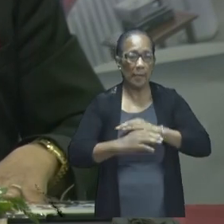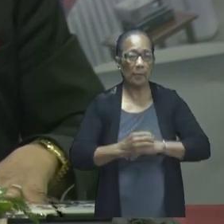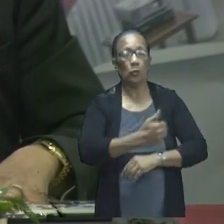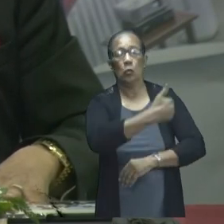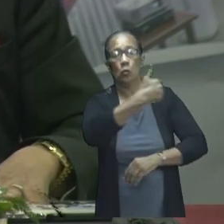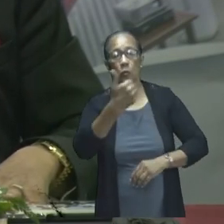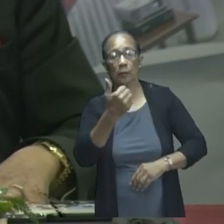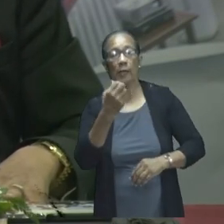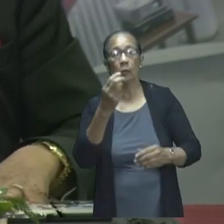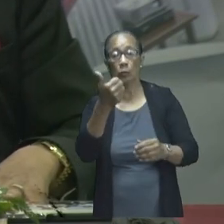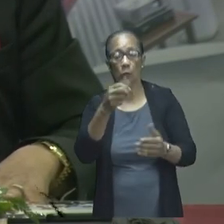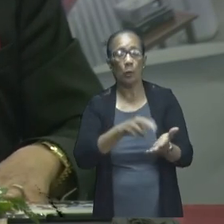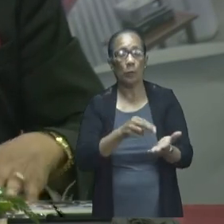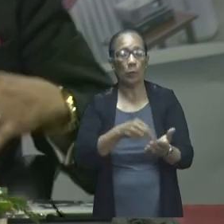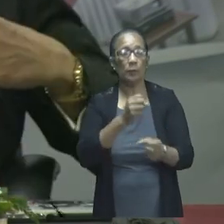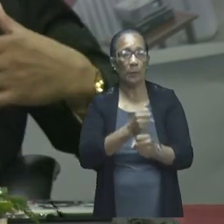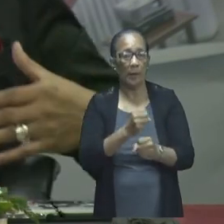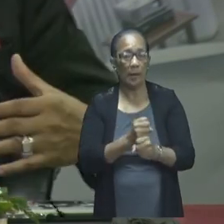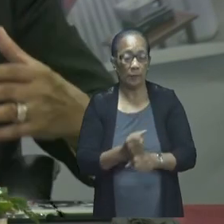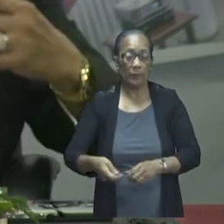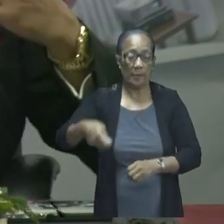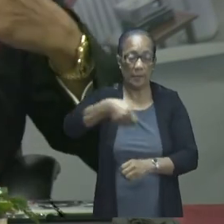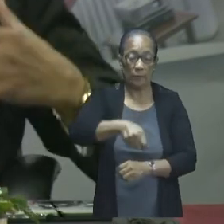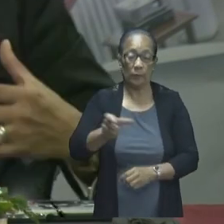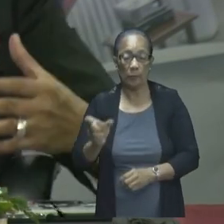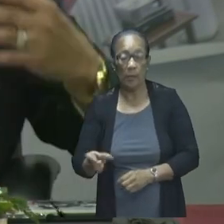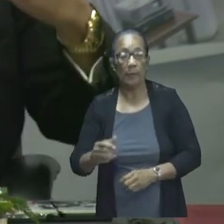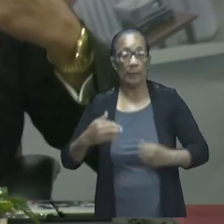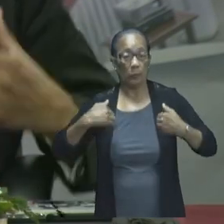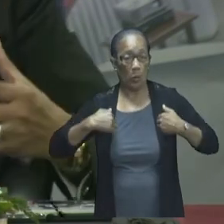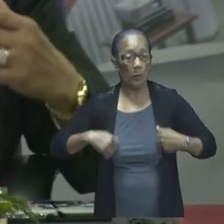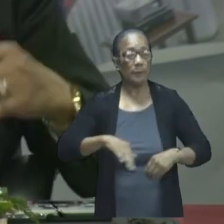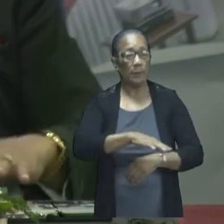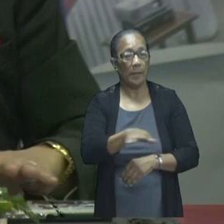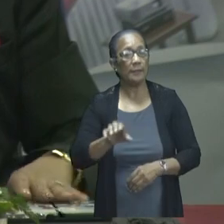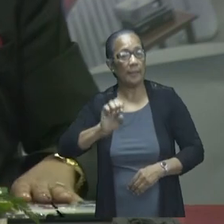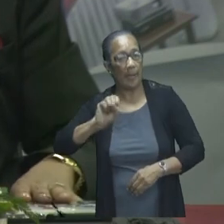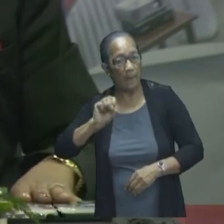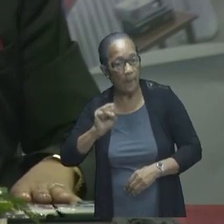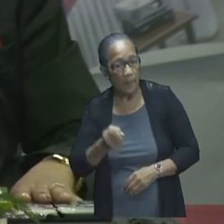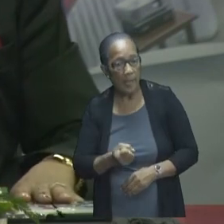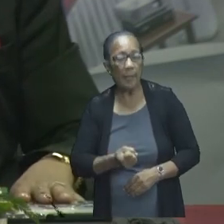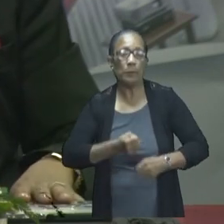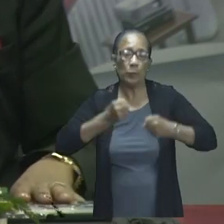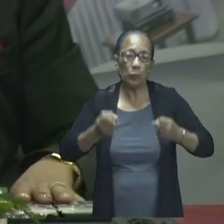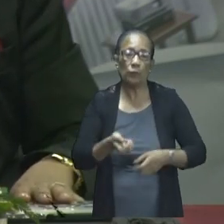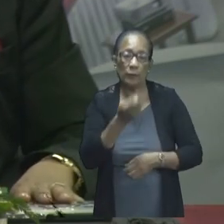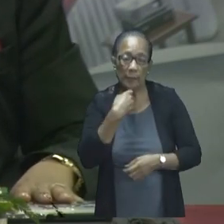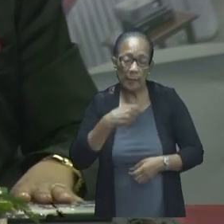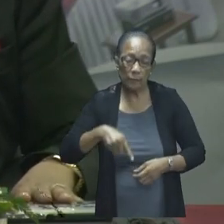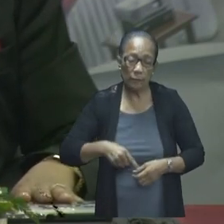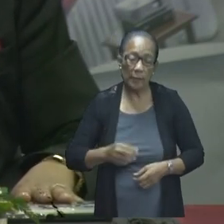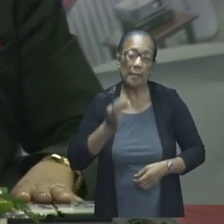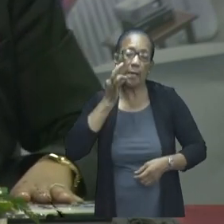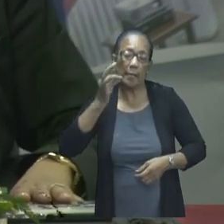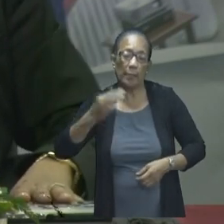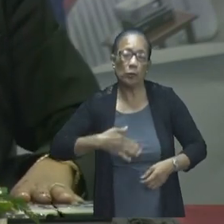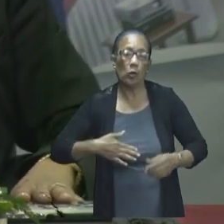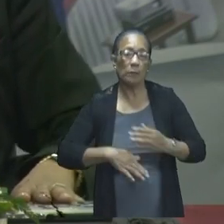gebruik te maken van investeerder zodat onze gemeenschappen kunnen meeprofiteren maar de rijkdommen die we hebben